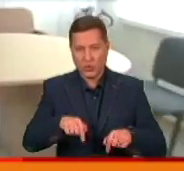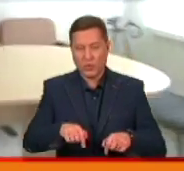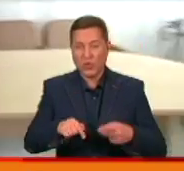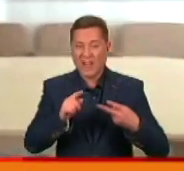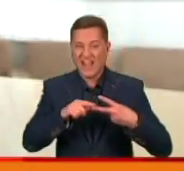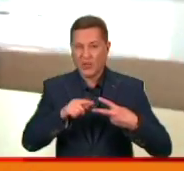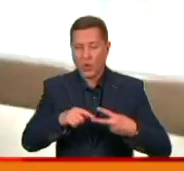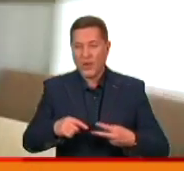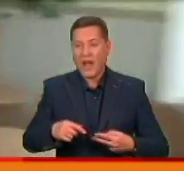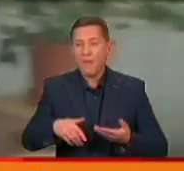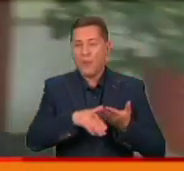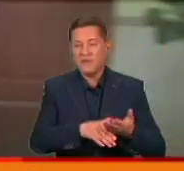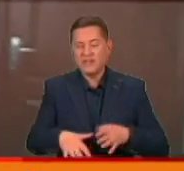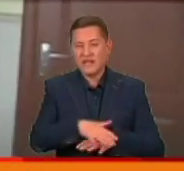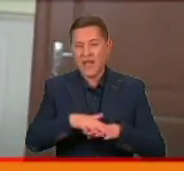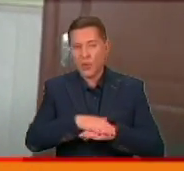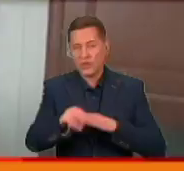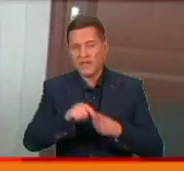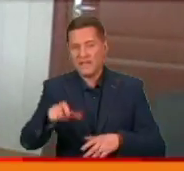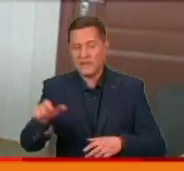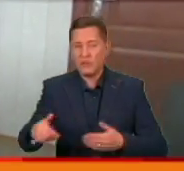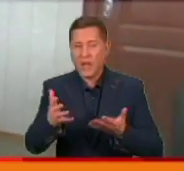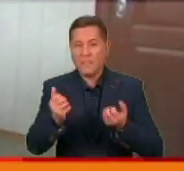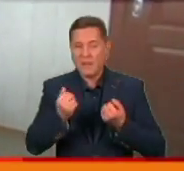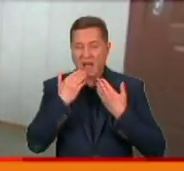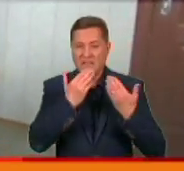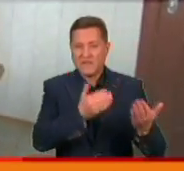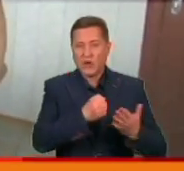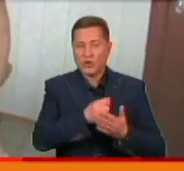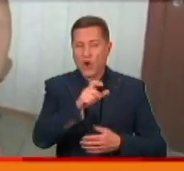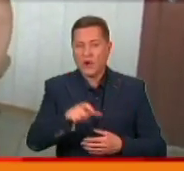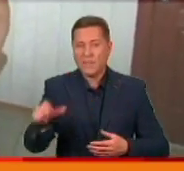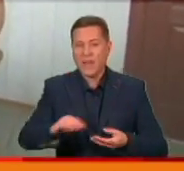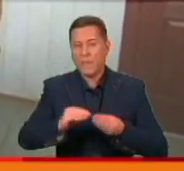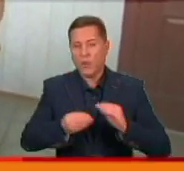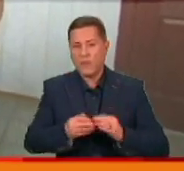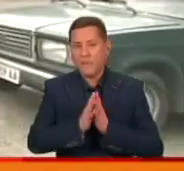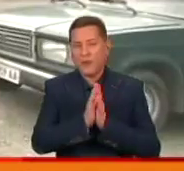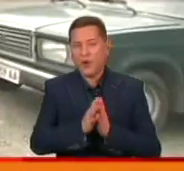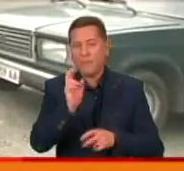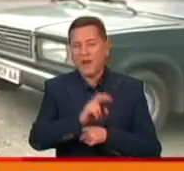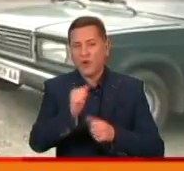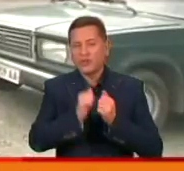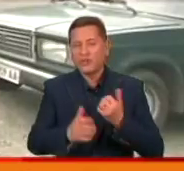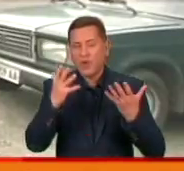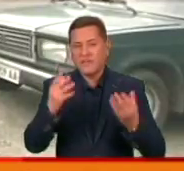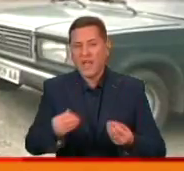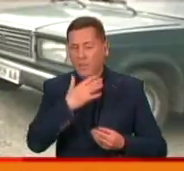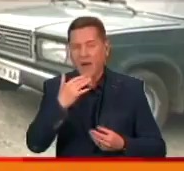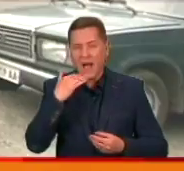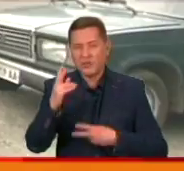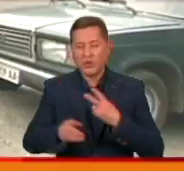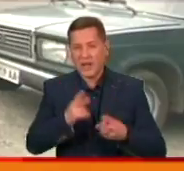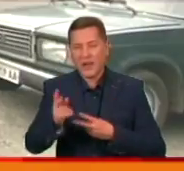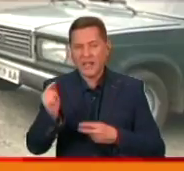Як помічник народного депутата приймаю звернення від громадян. Каже, з проблемами і проханнями люди проходять щодня. Багато нарікань він почув і на те,